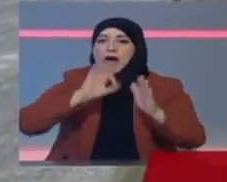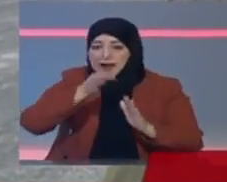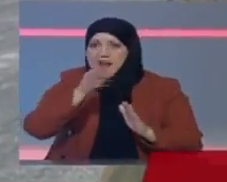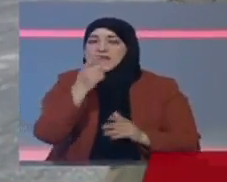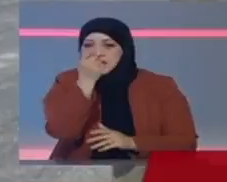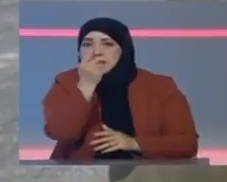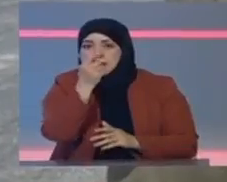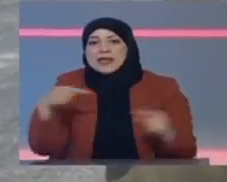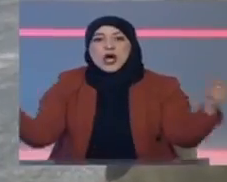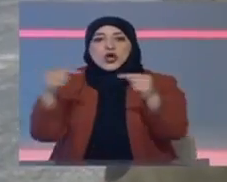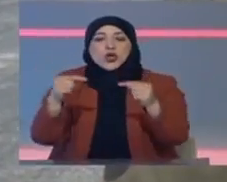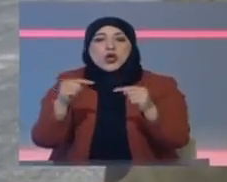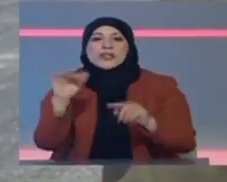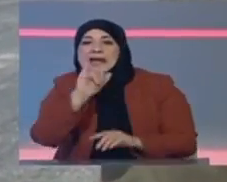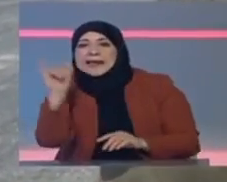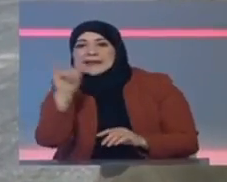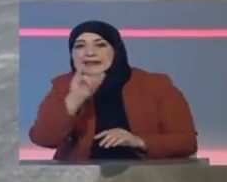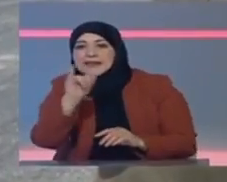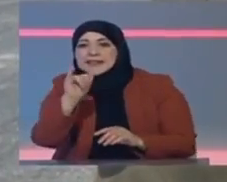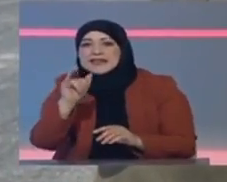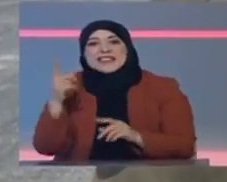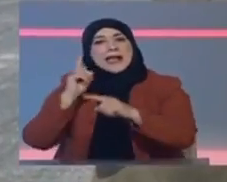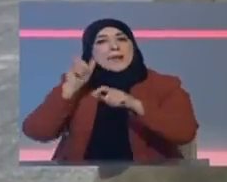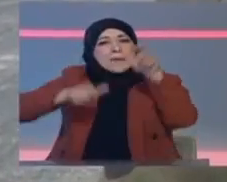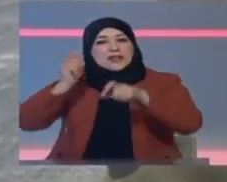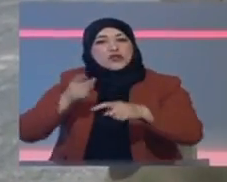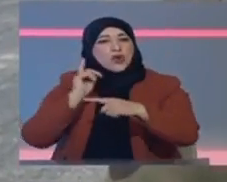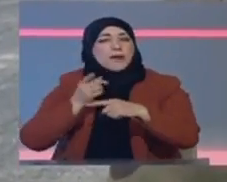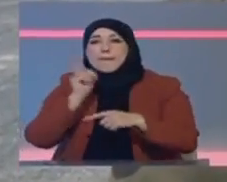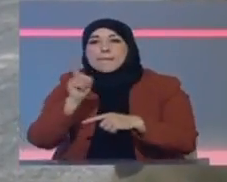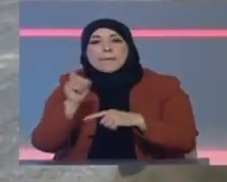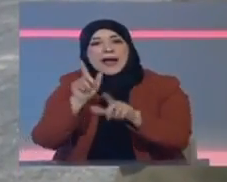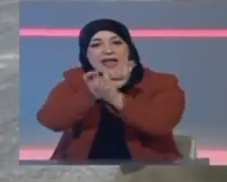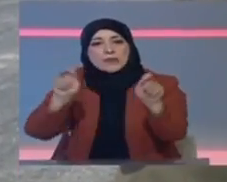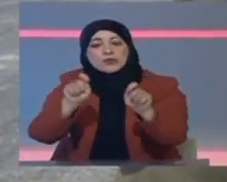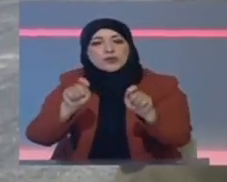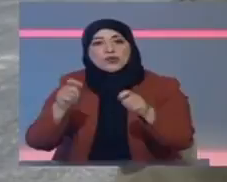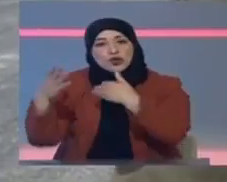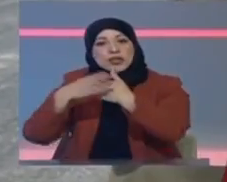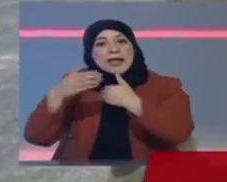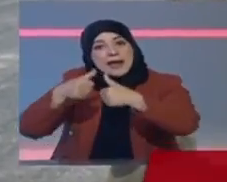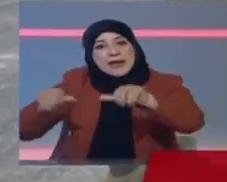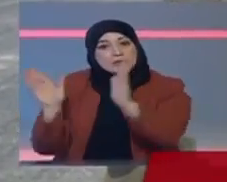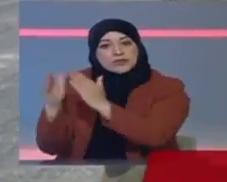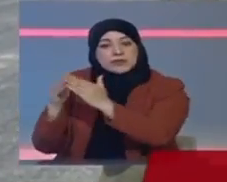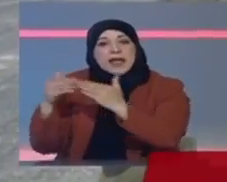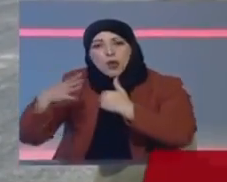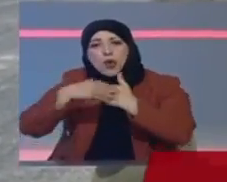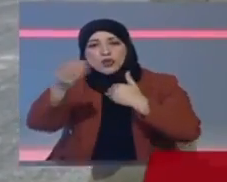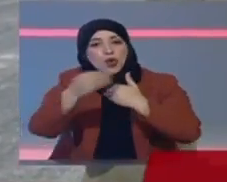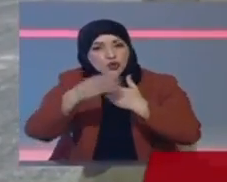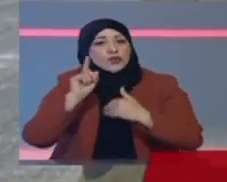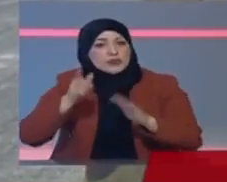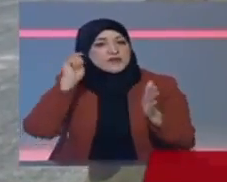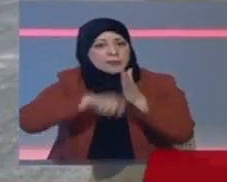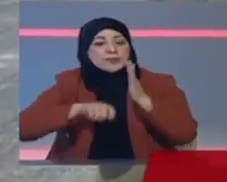ضد المخالفين الحجر هذه كذلك عندنا تقريبا اكثر من اربعمائه نظر اللي تم الاحتفاظ به وتم